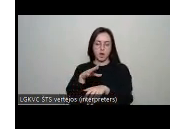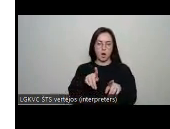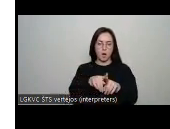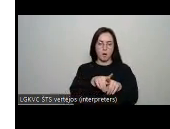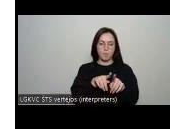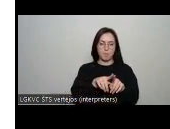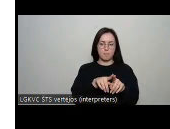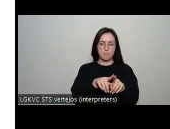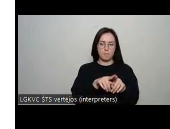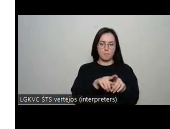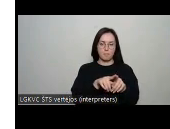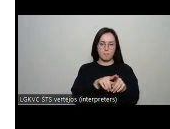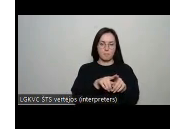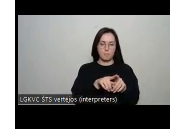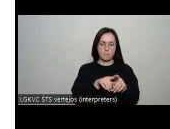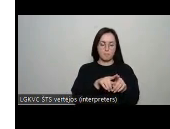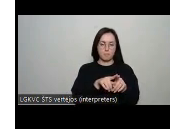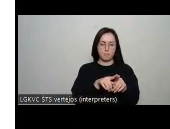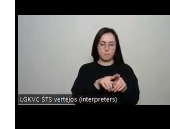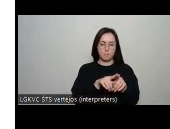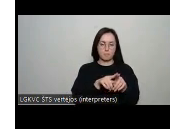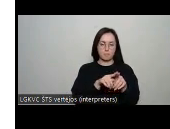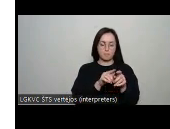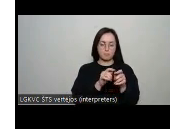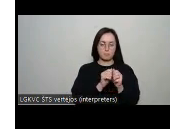buvo pranešta. Ir